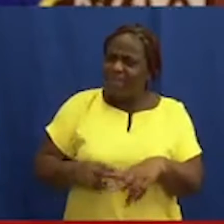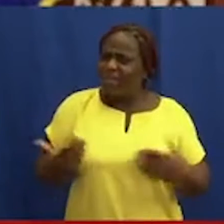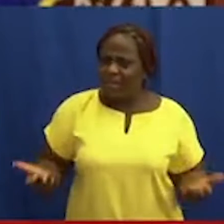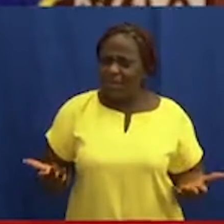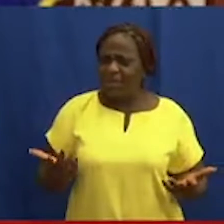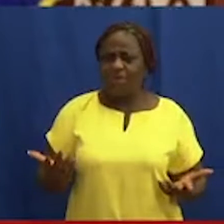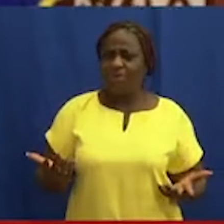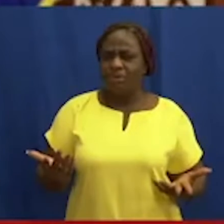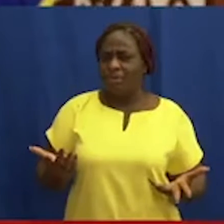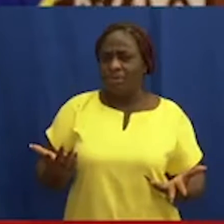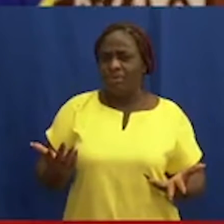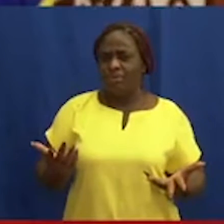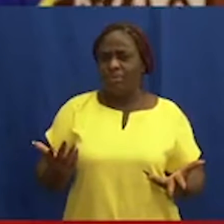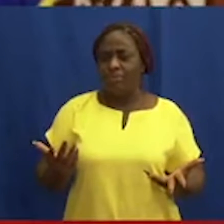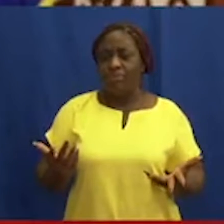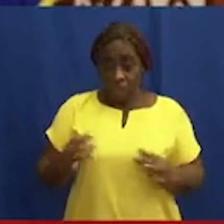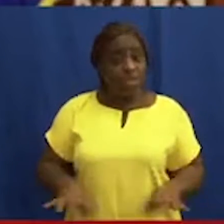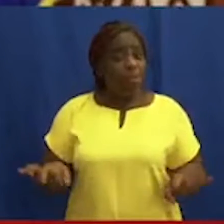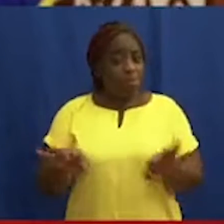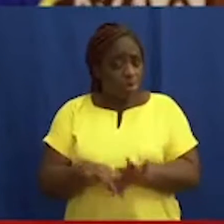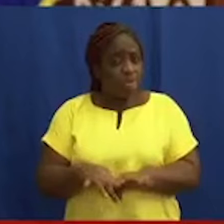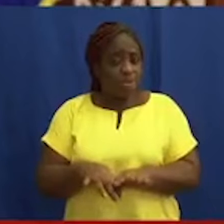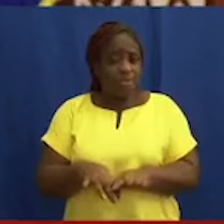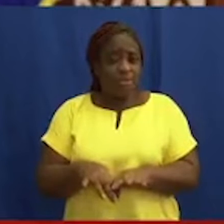ta ɗau matsayin zuwa IMF